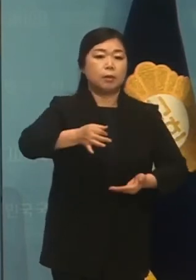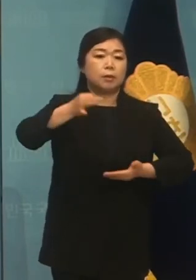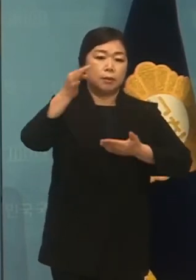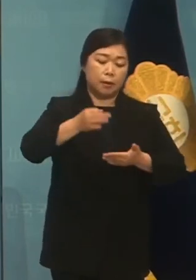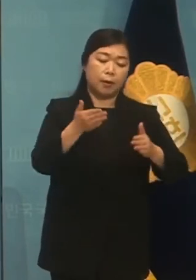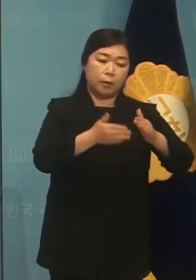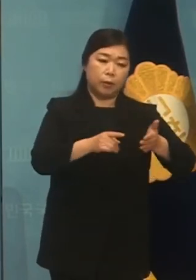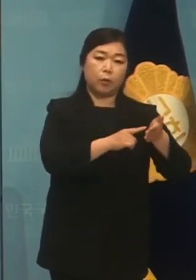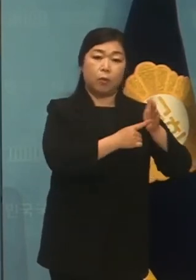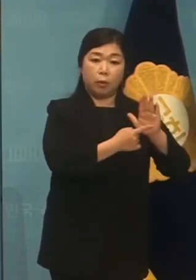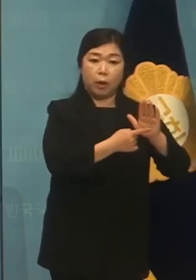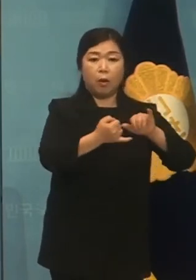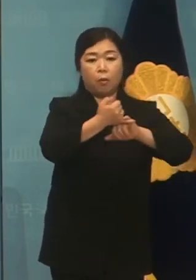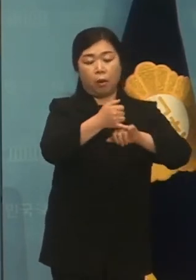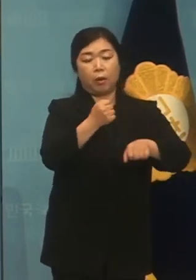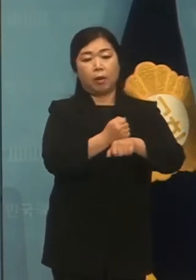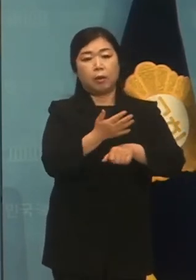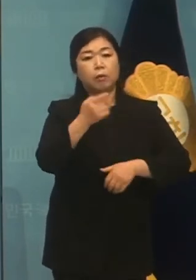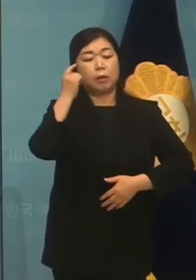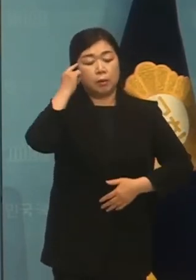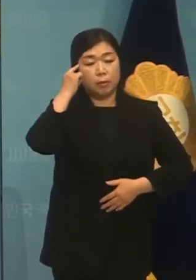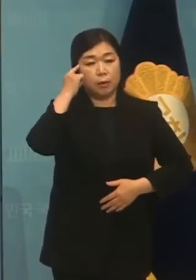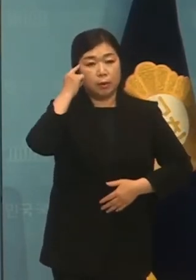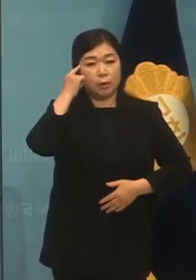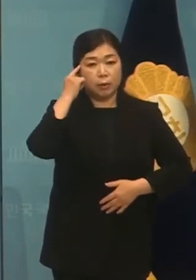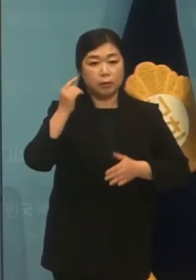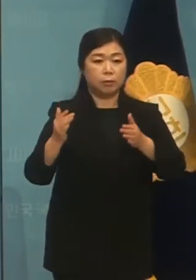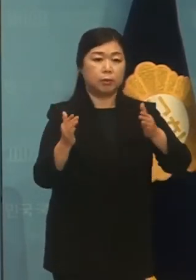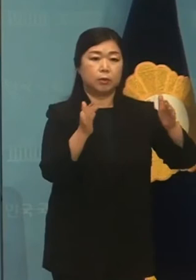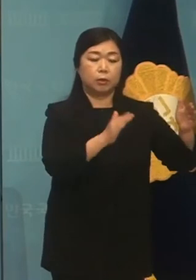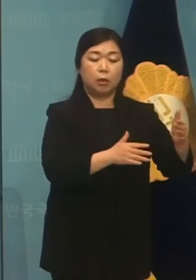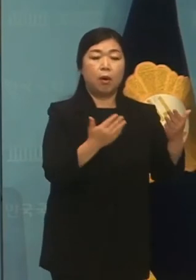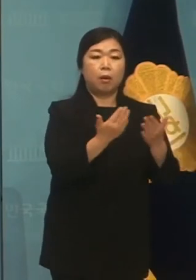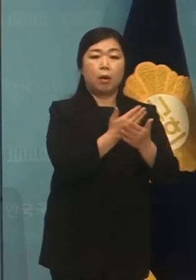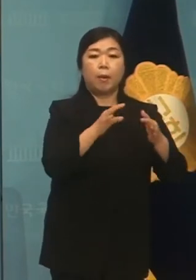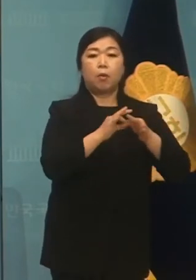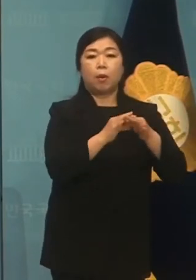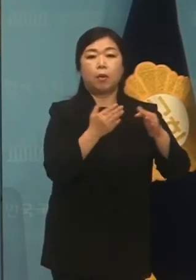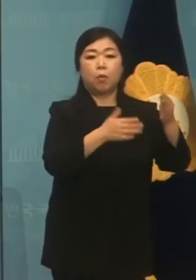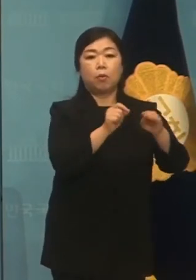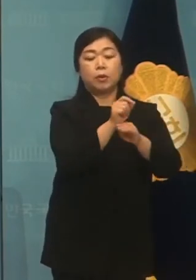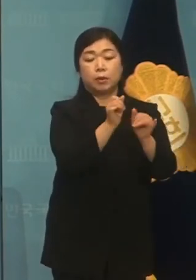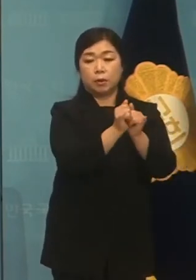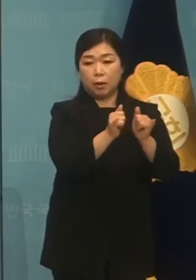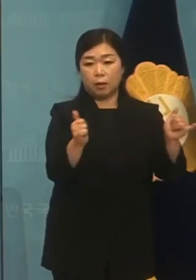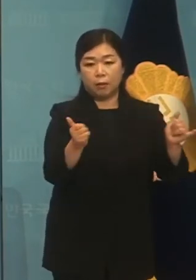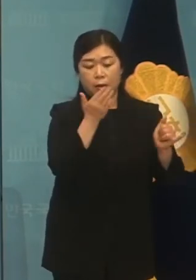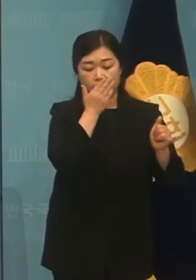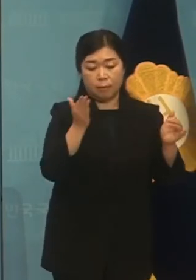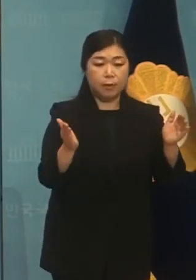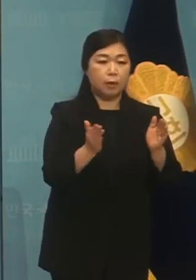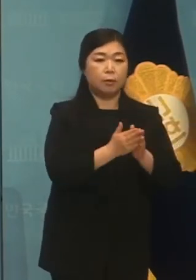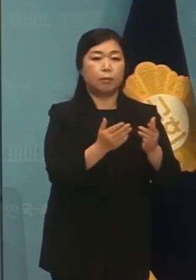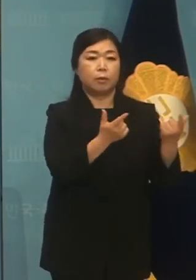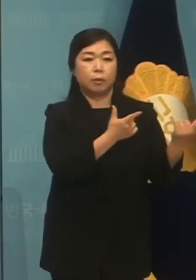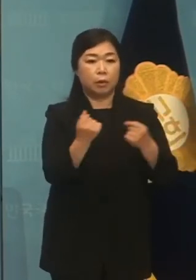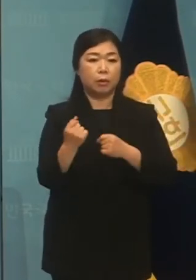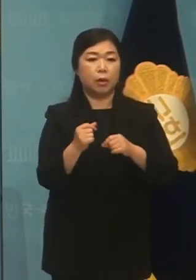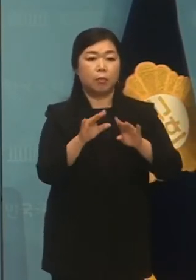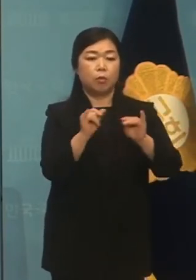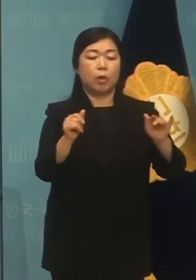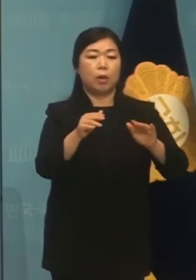재산 공개를 해야 한다고 생각을 합니다. 그리고 개발 관련 공직자는 모두 부동산